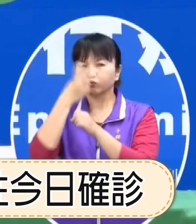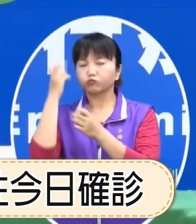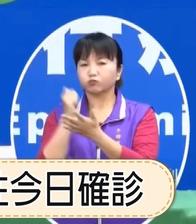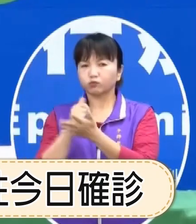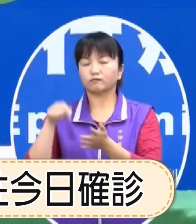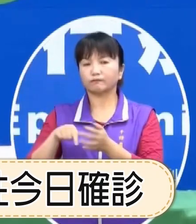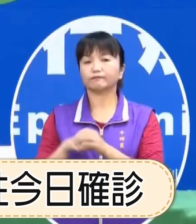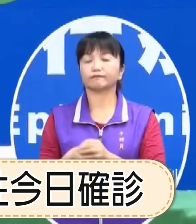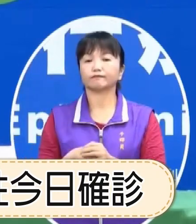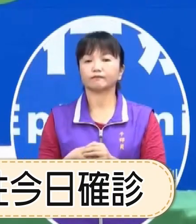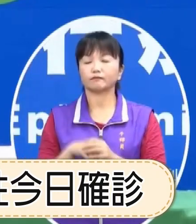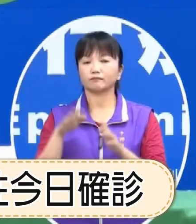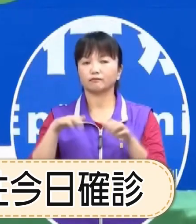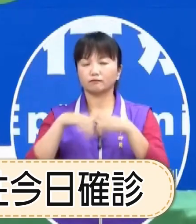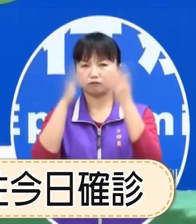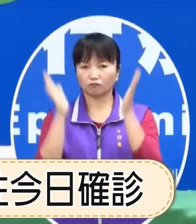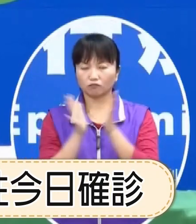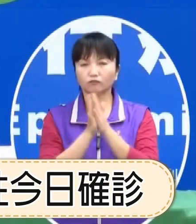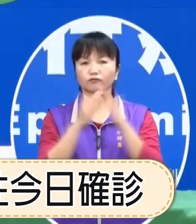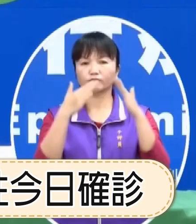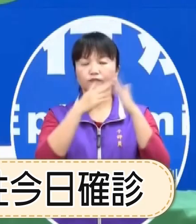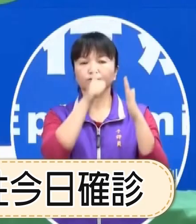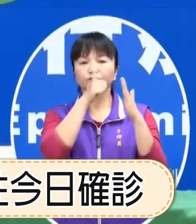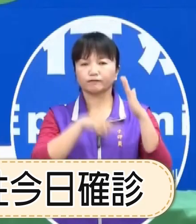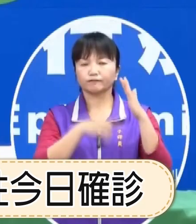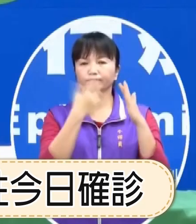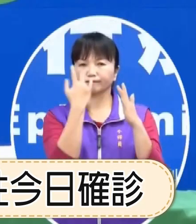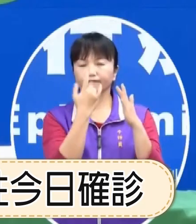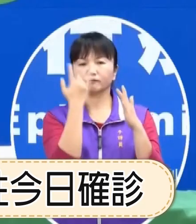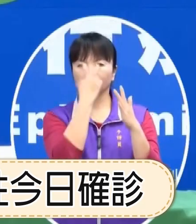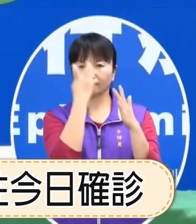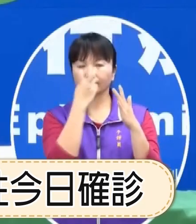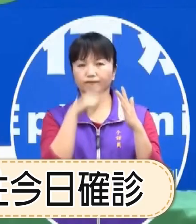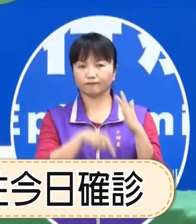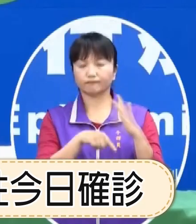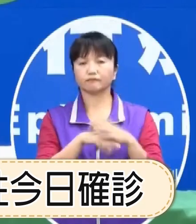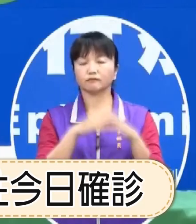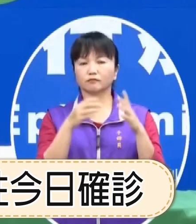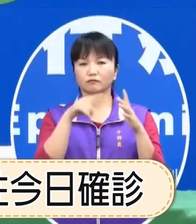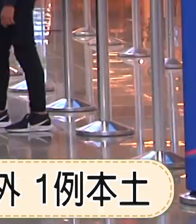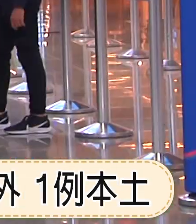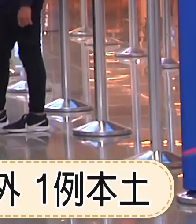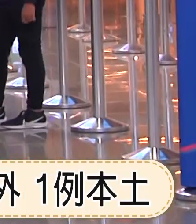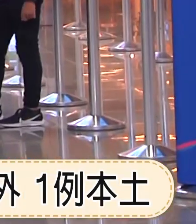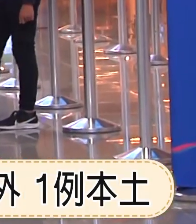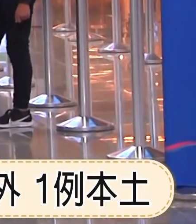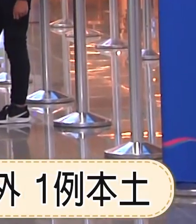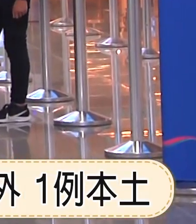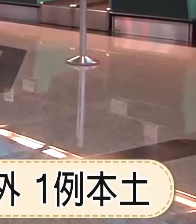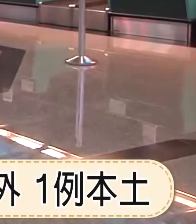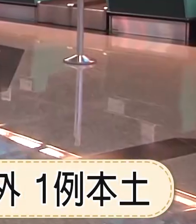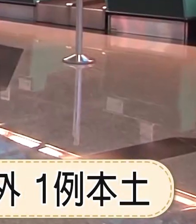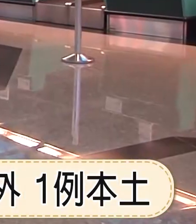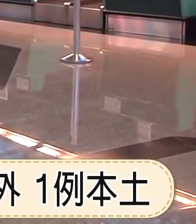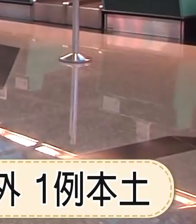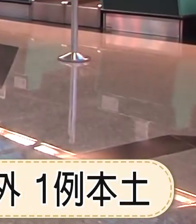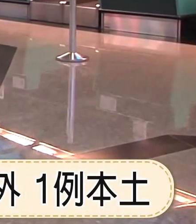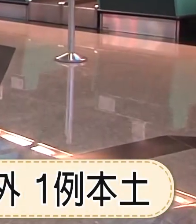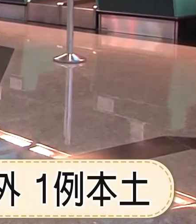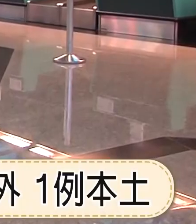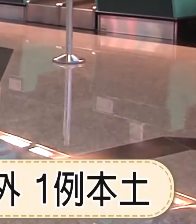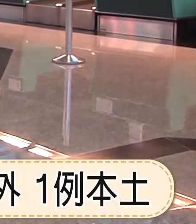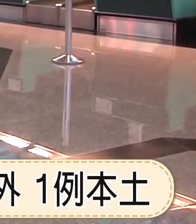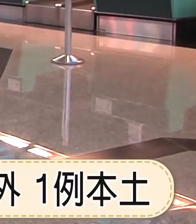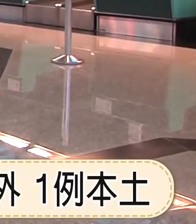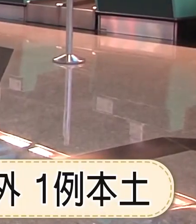的。那整个居家检疫的，哈，能够在居家检疫的有11位。 那我们的近边行政界在的